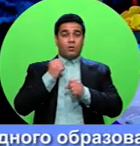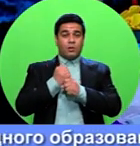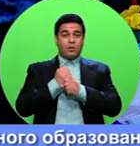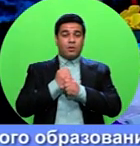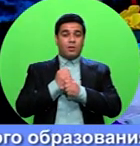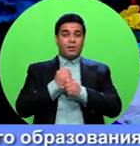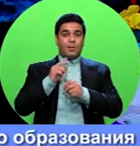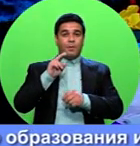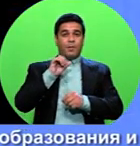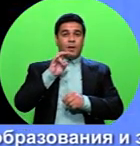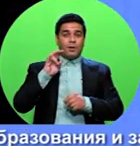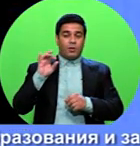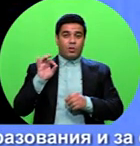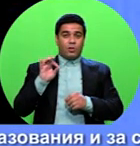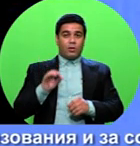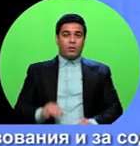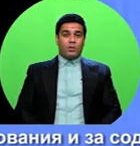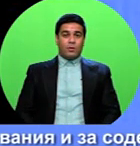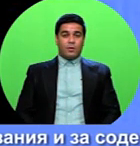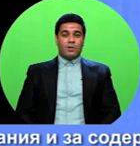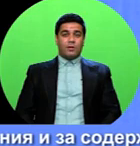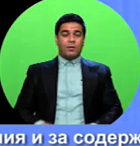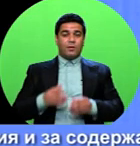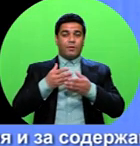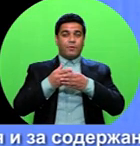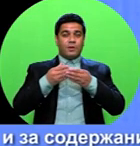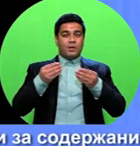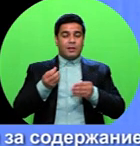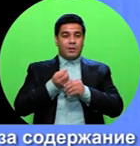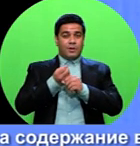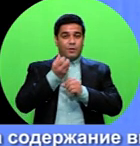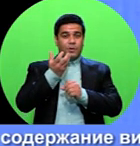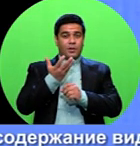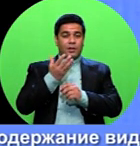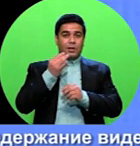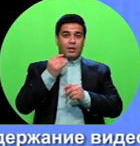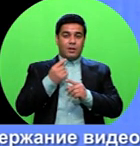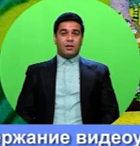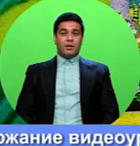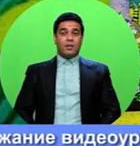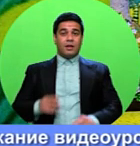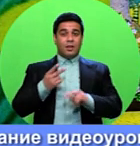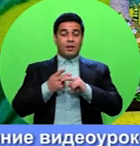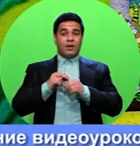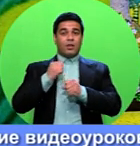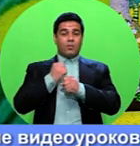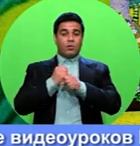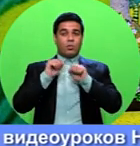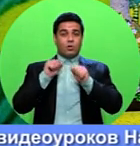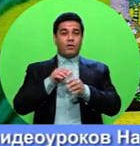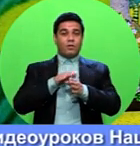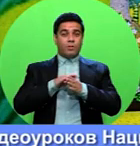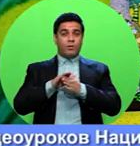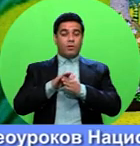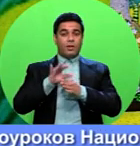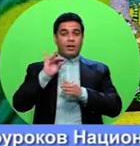уже говорила, панно под названием «Весенние цветы» из лоскутов ткани. Эту работу можно